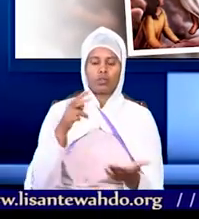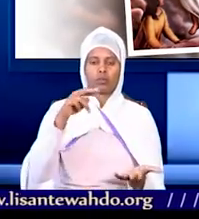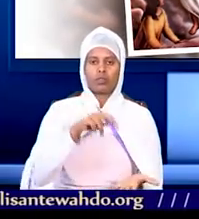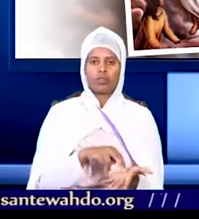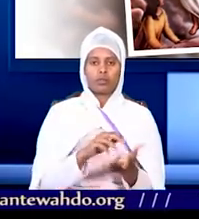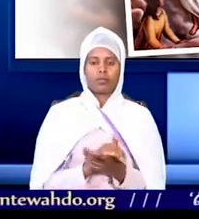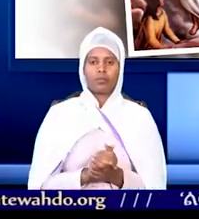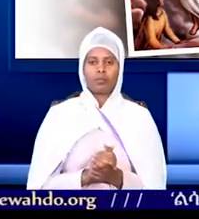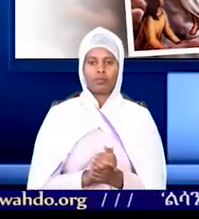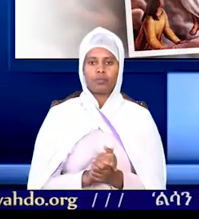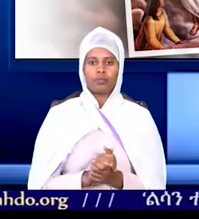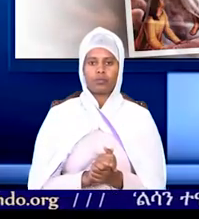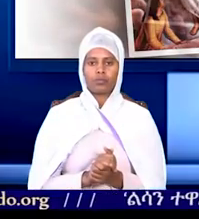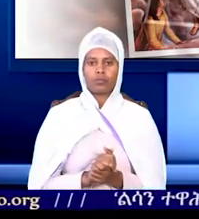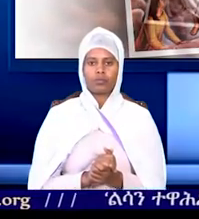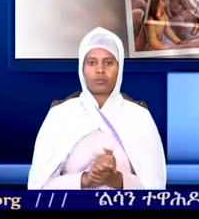ቅድም ዝበሎ ተሲ